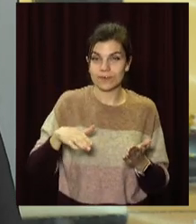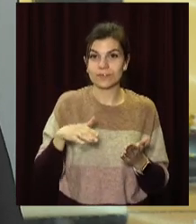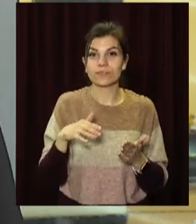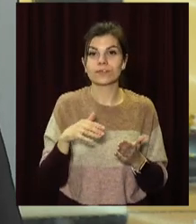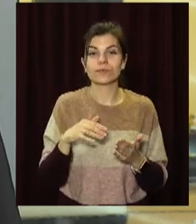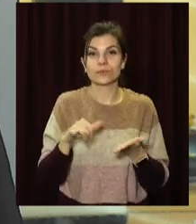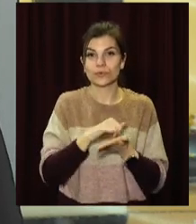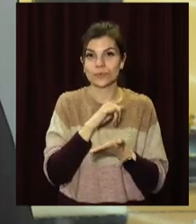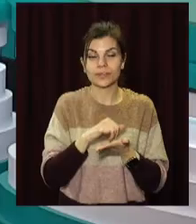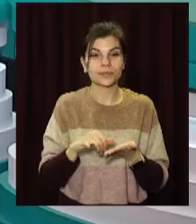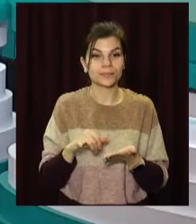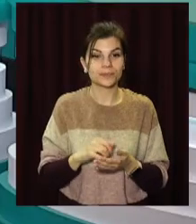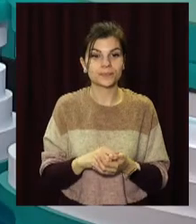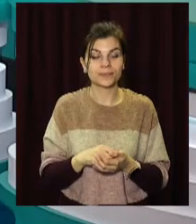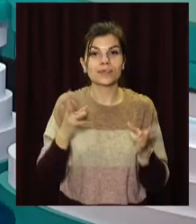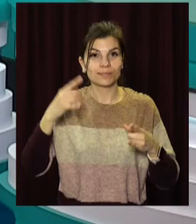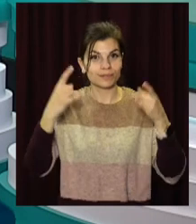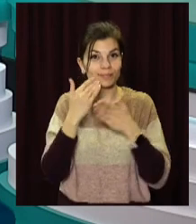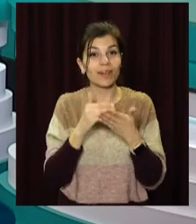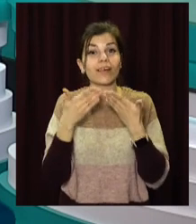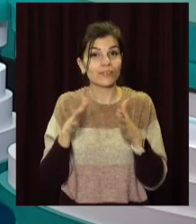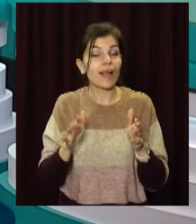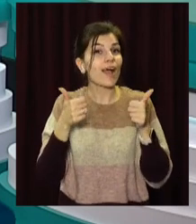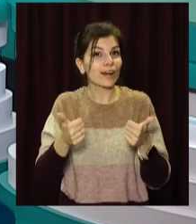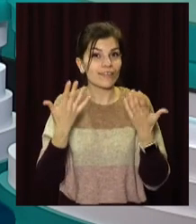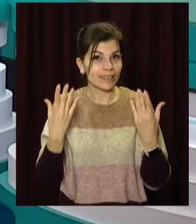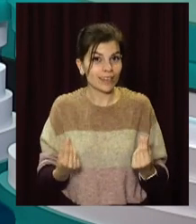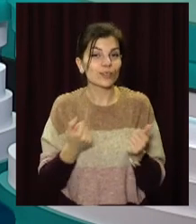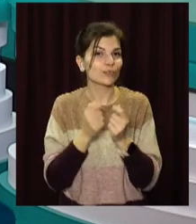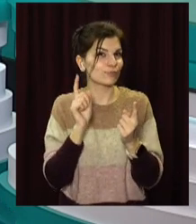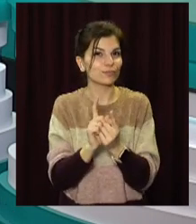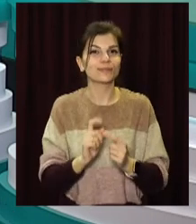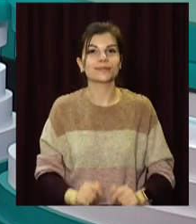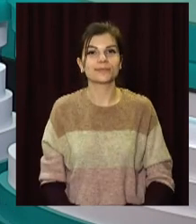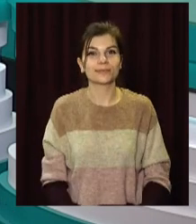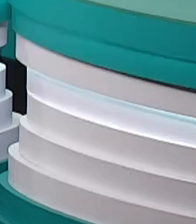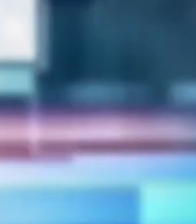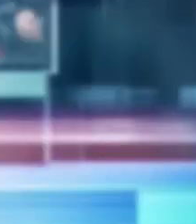та на нашому YouTube-каналі. Залишайтесь відкритими, гарного дня і до зустрічі!